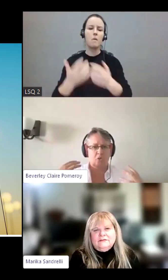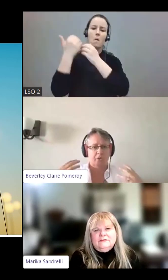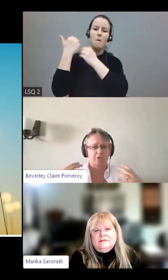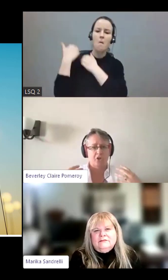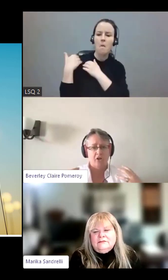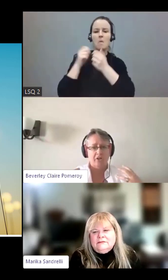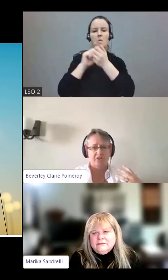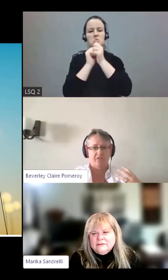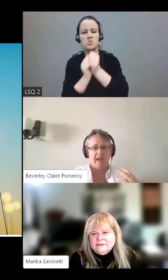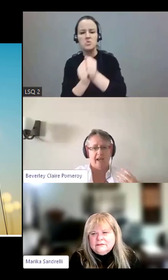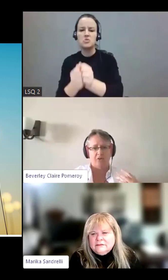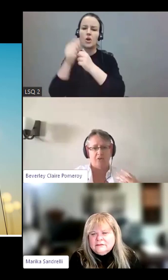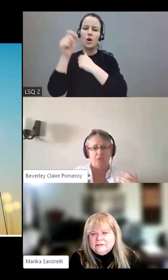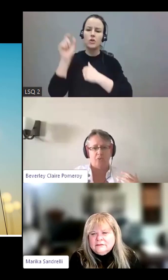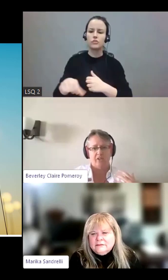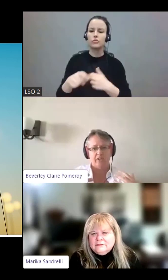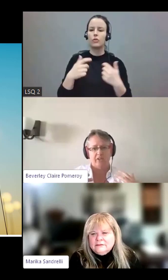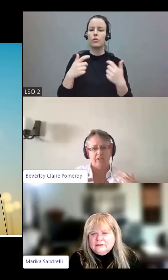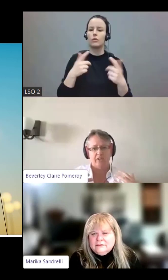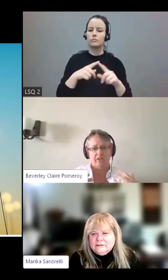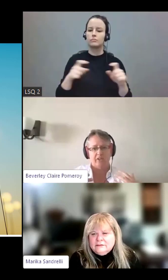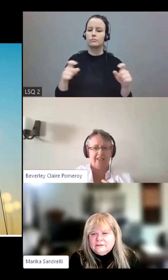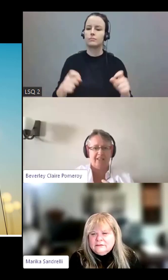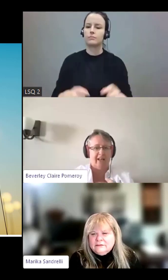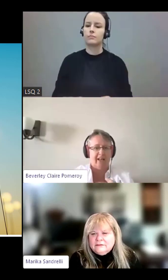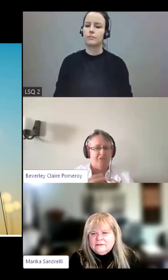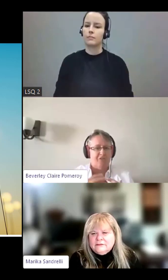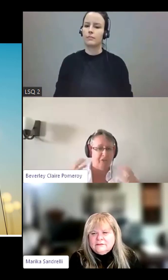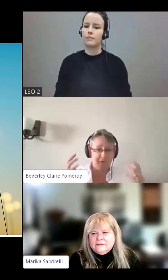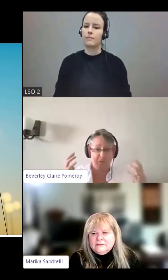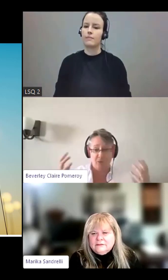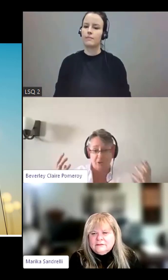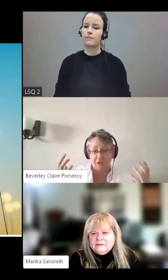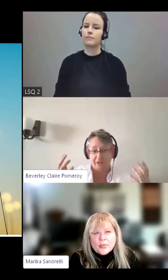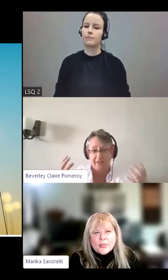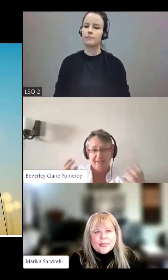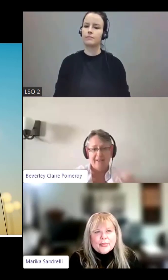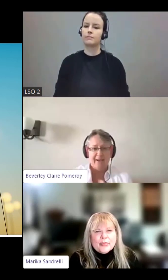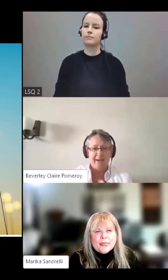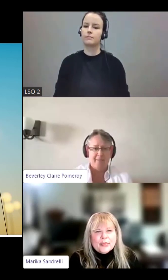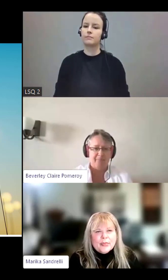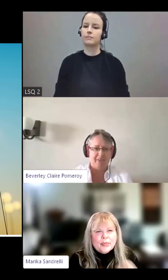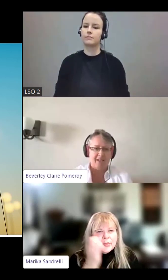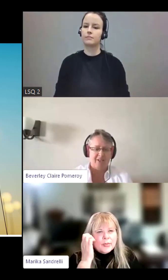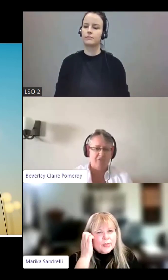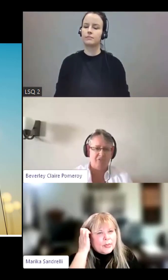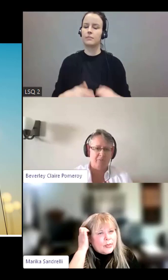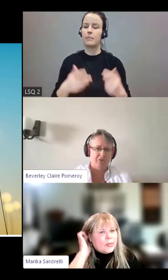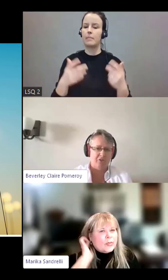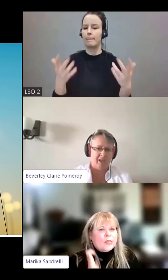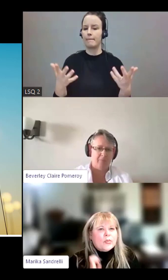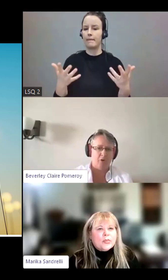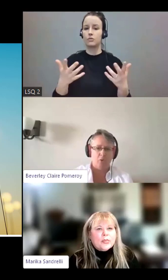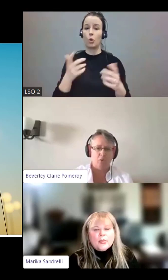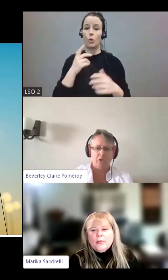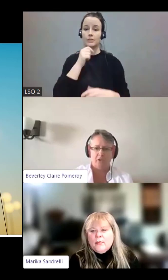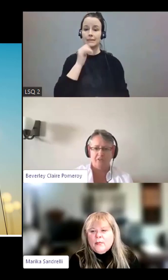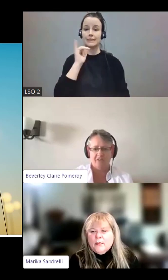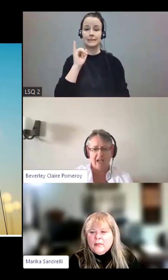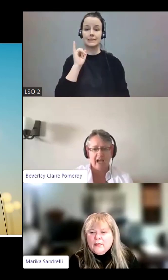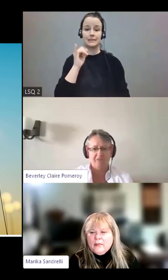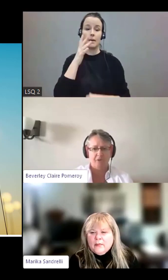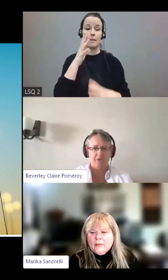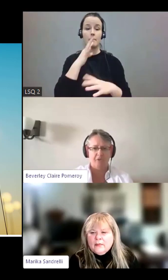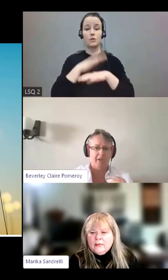On se donne un fardeau additionnel. Donc, résilience, vraiment pas le voir comme, pas savoir comme un mot vulgaire,